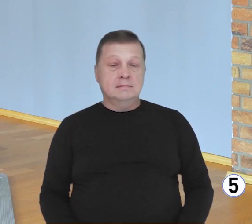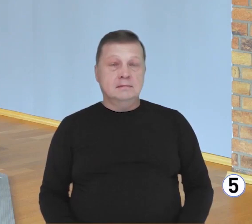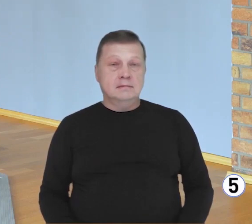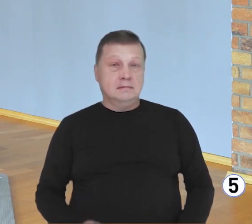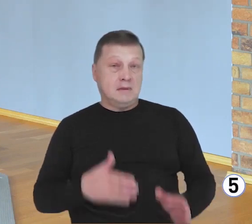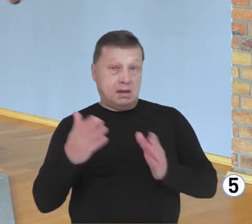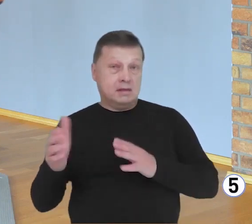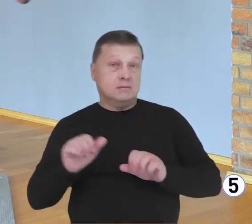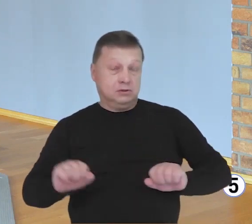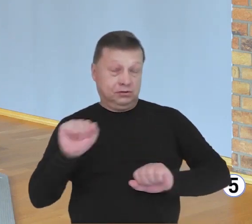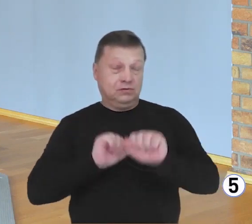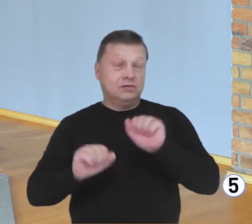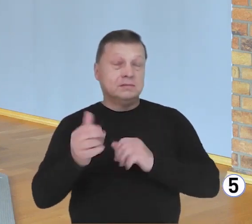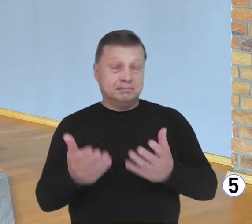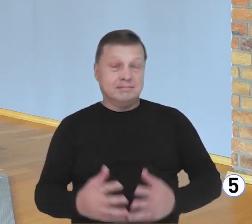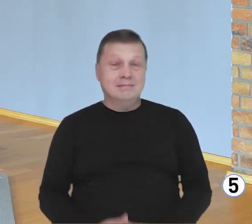Kolejne ćwiczenie.